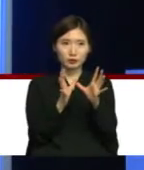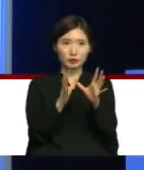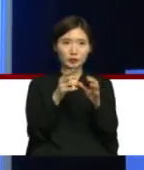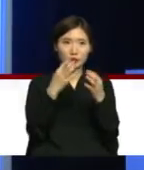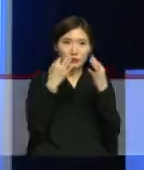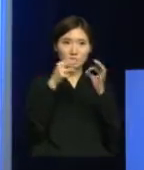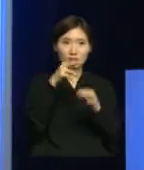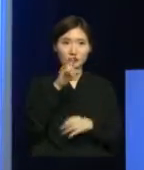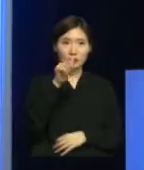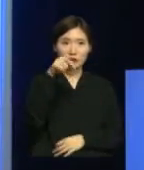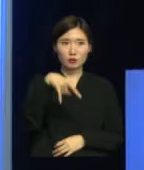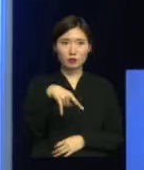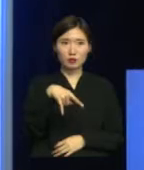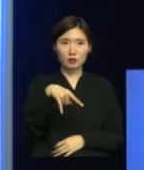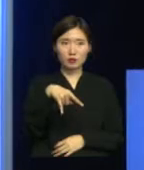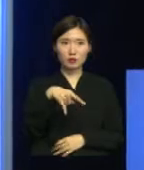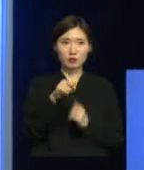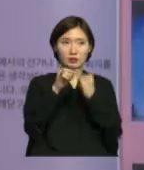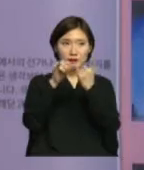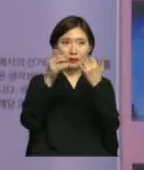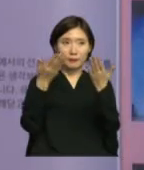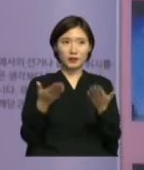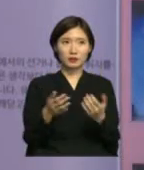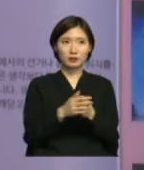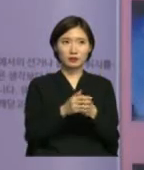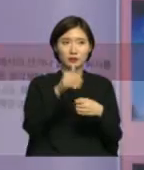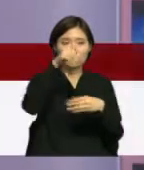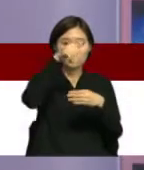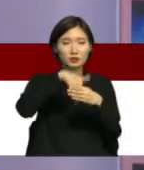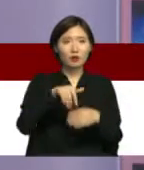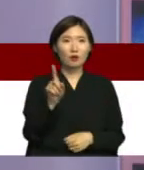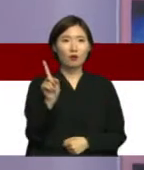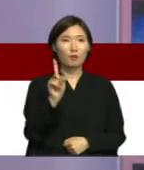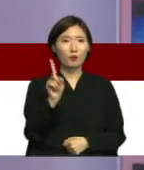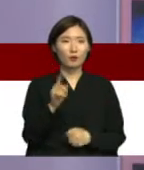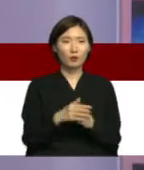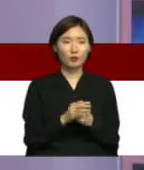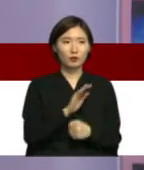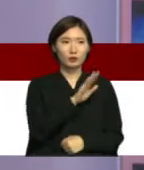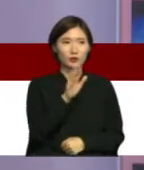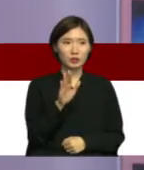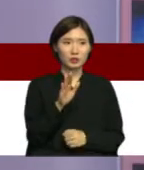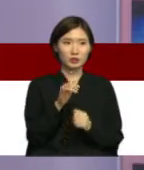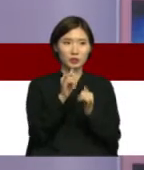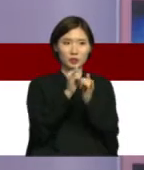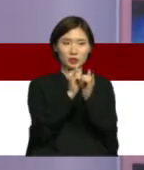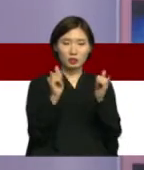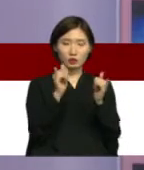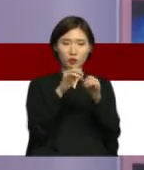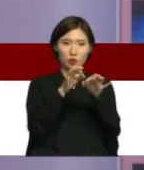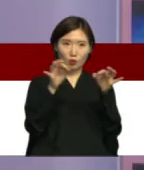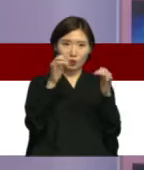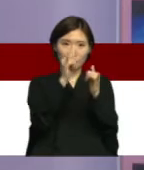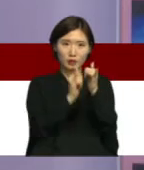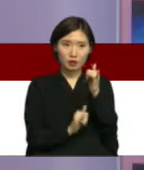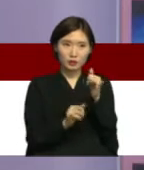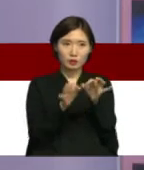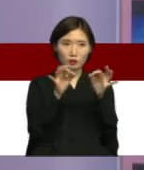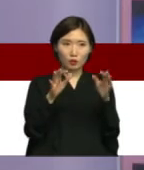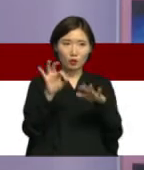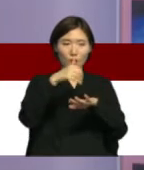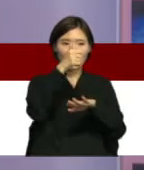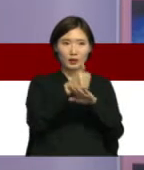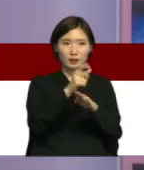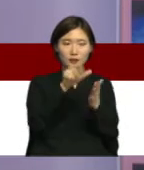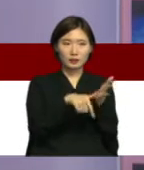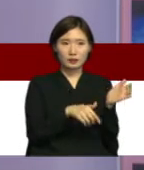김재휘 씨가 대상을 수상했습니다. 선거란 우리의 인류 오랜 역사 동안 왕정시대부터 지금